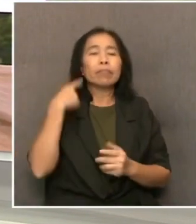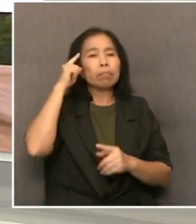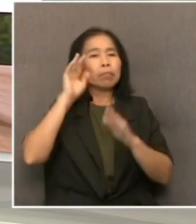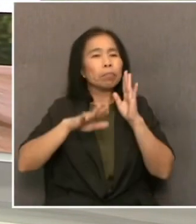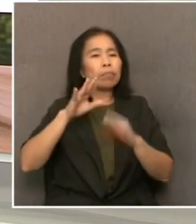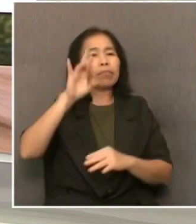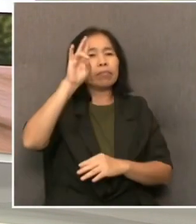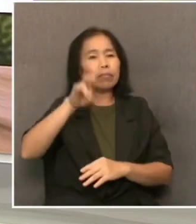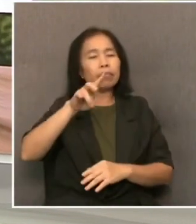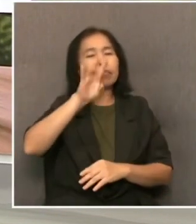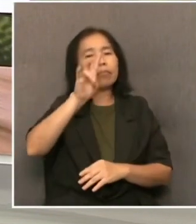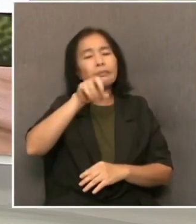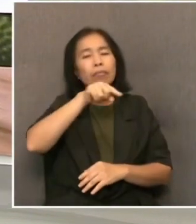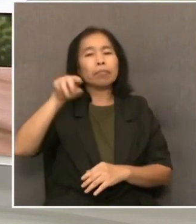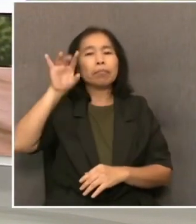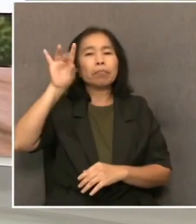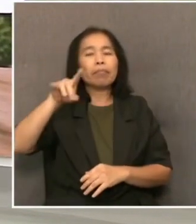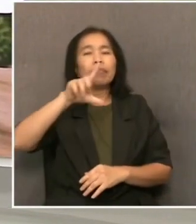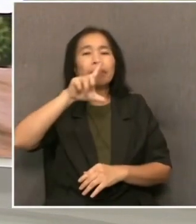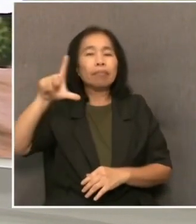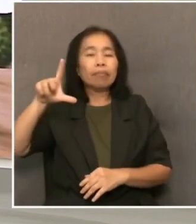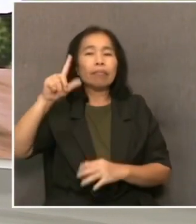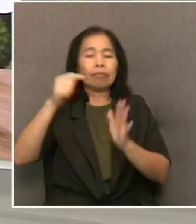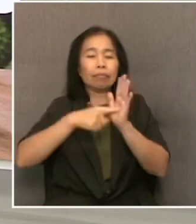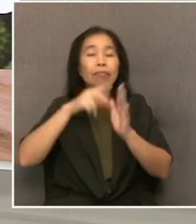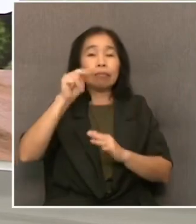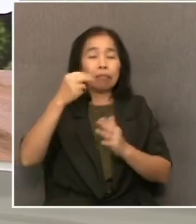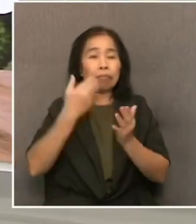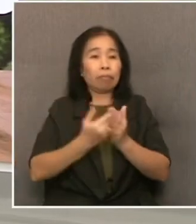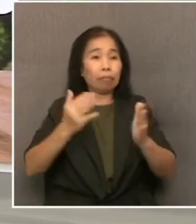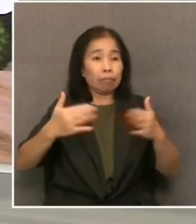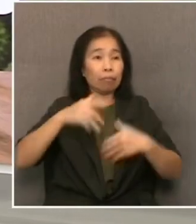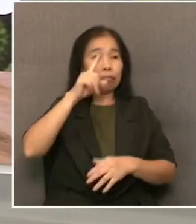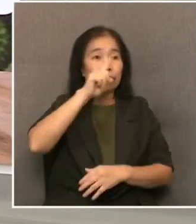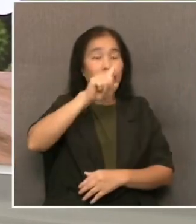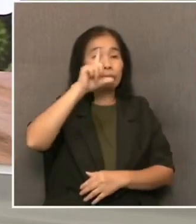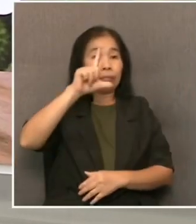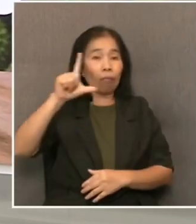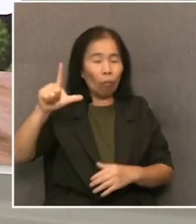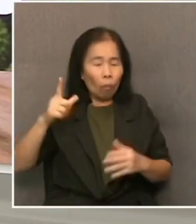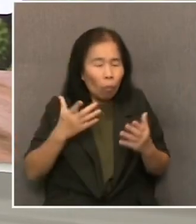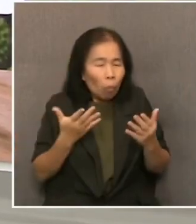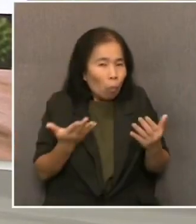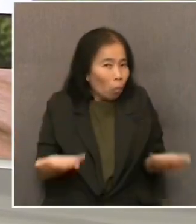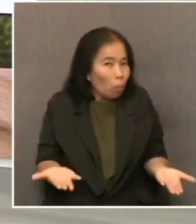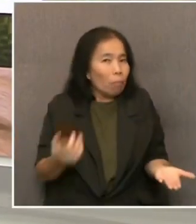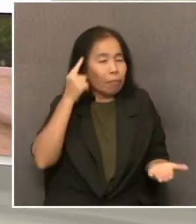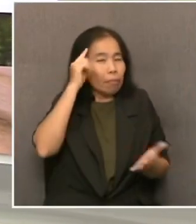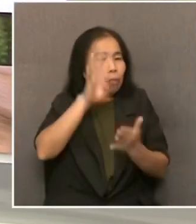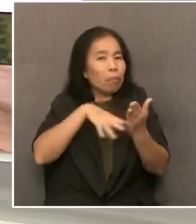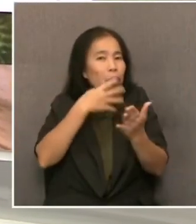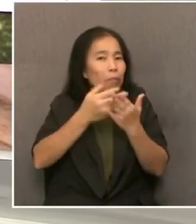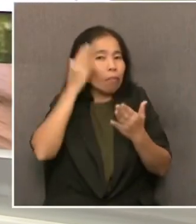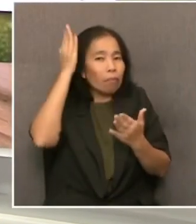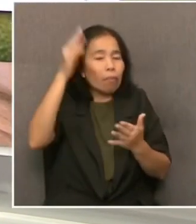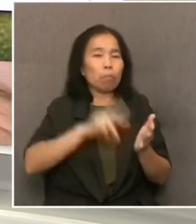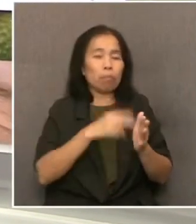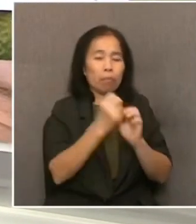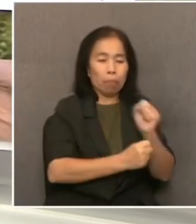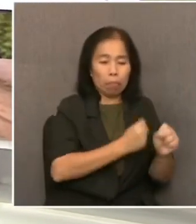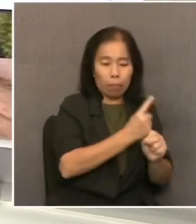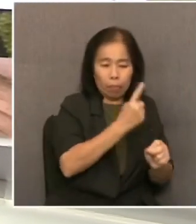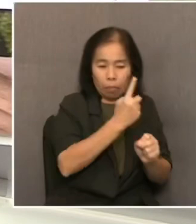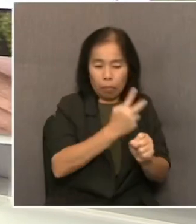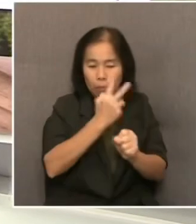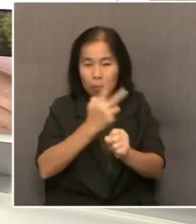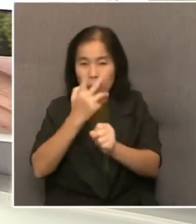7-8ล้านตา 1ล้านล้านบาทต่อปีคุณผู้ชมดูตัวเลขทั้งหมดนี้สิคะว่าตลอดหลายปีที่ผ่านมานะคะ